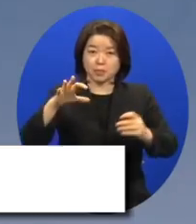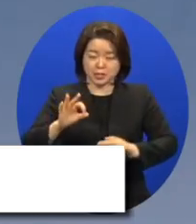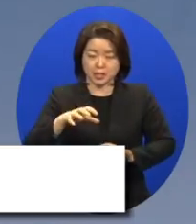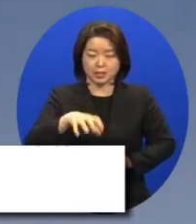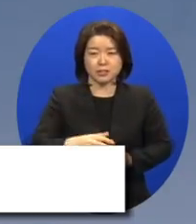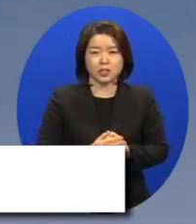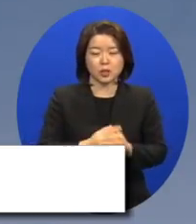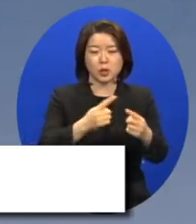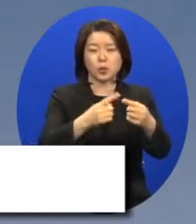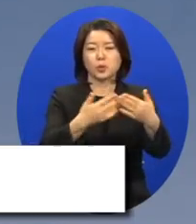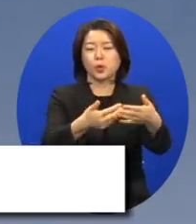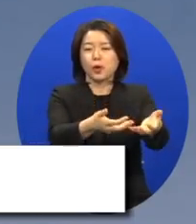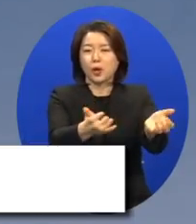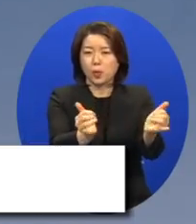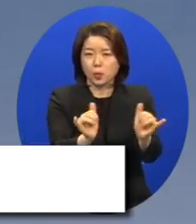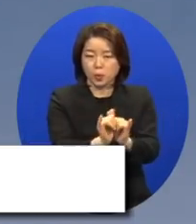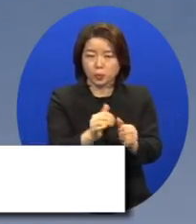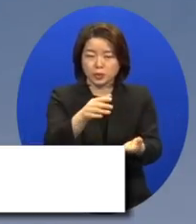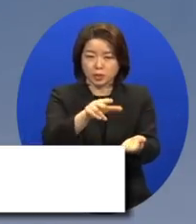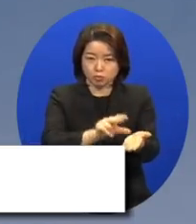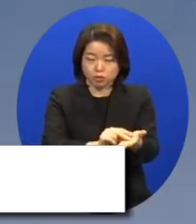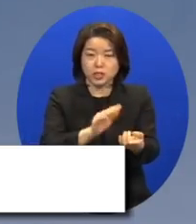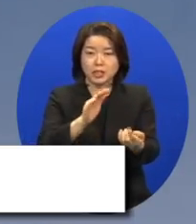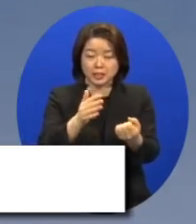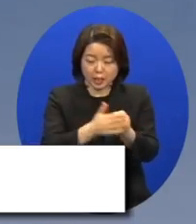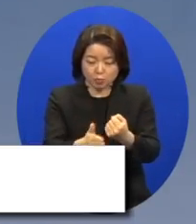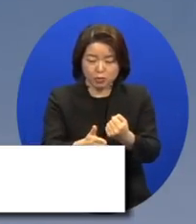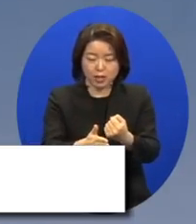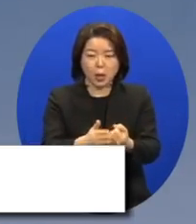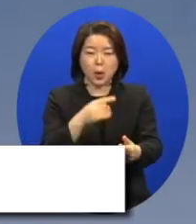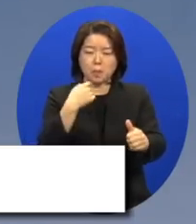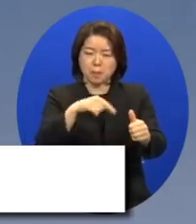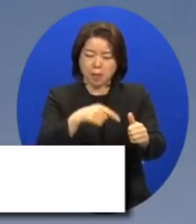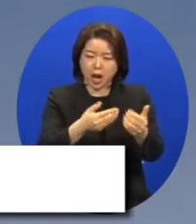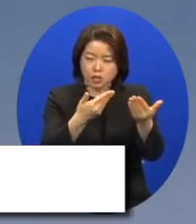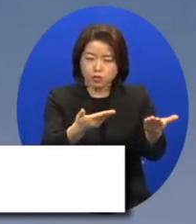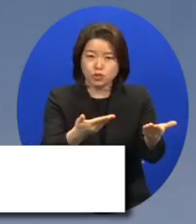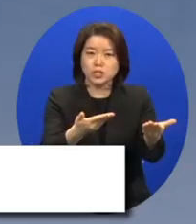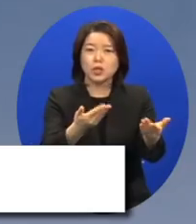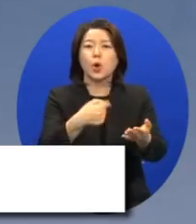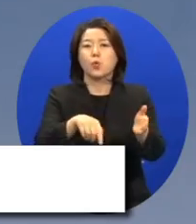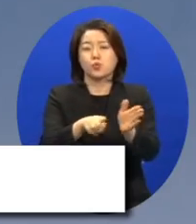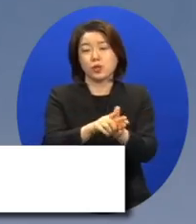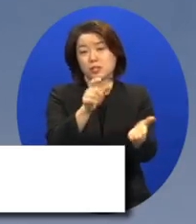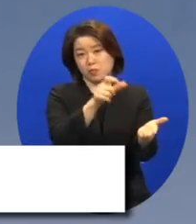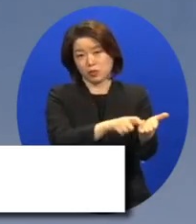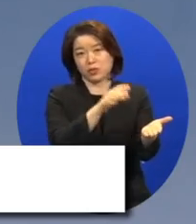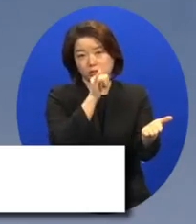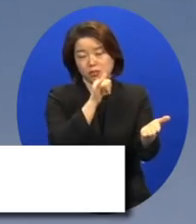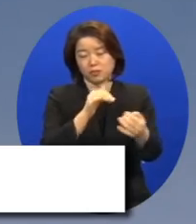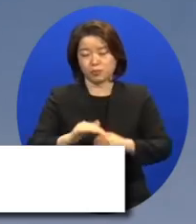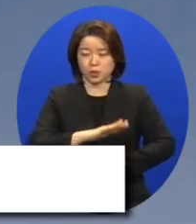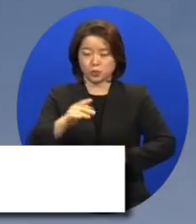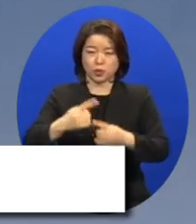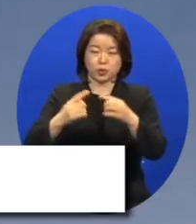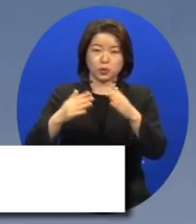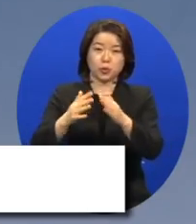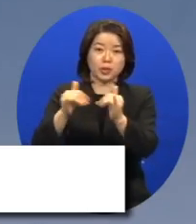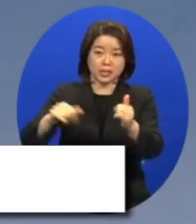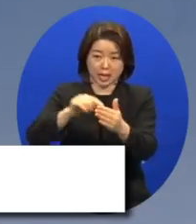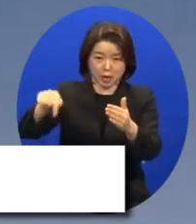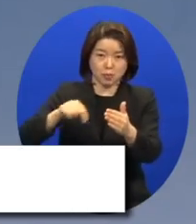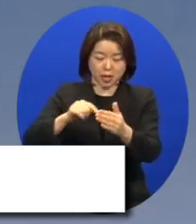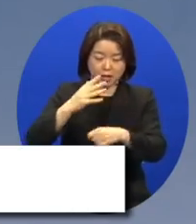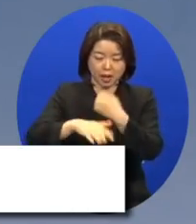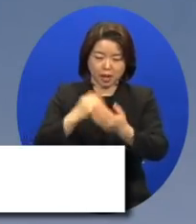교회 공동체 문제에 대해서 겨울 하시려고 그 말씀을 하셨습니다 우리 교우들 안에 하나님의 성령이